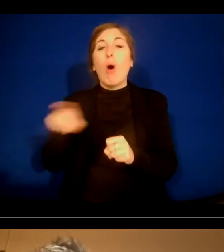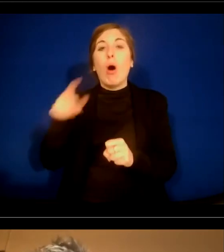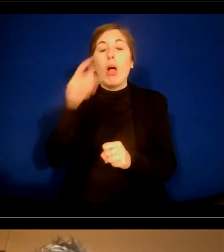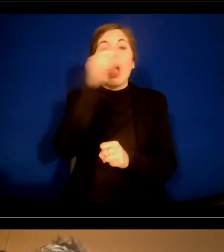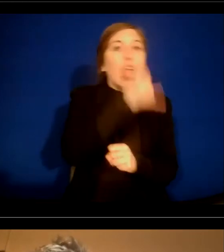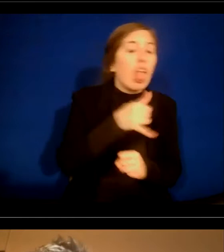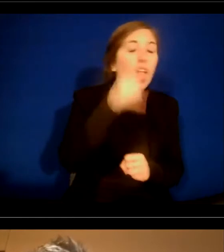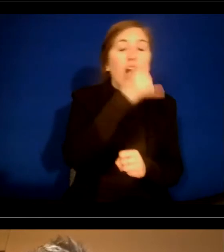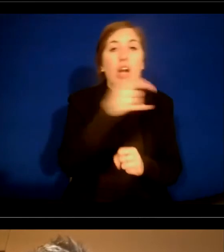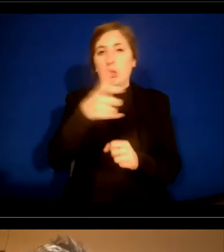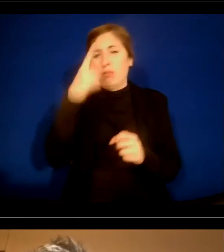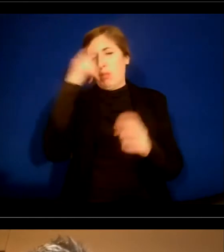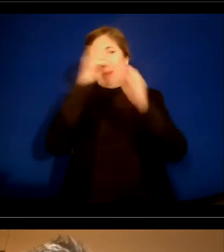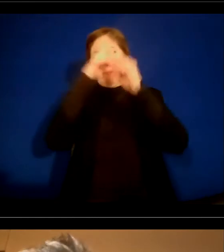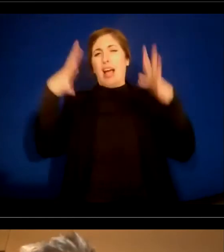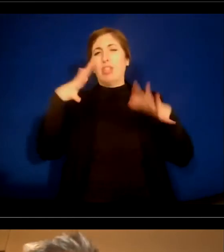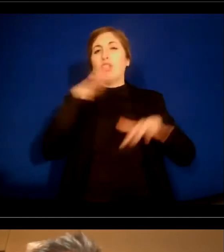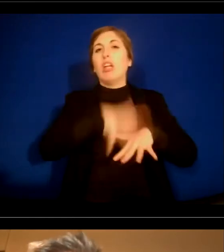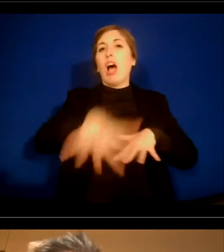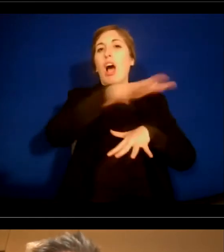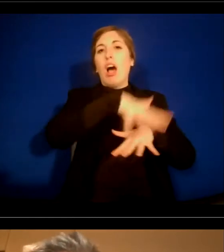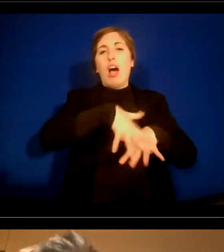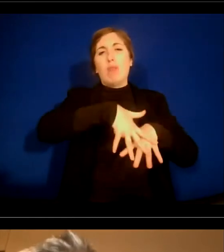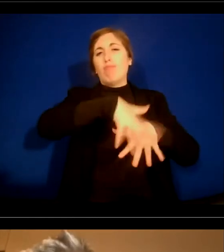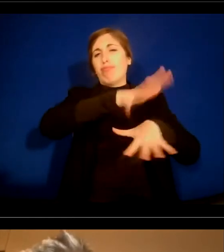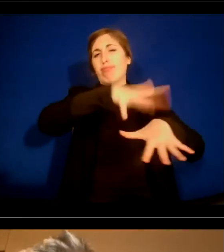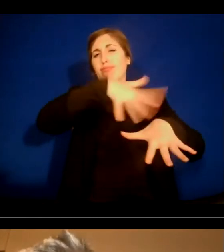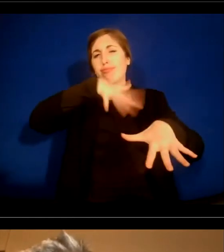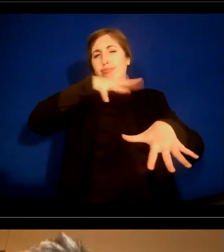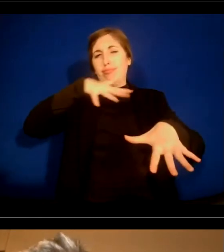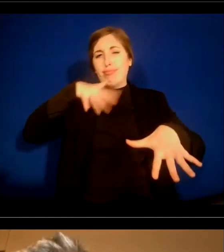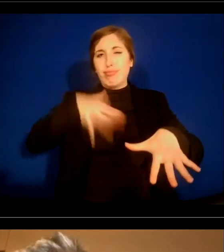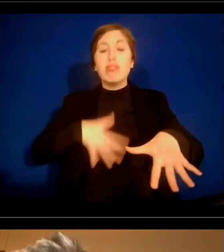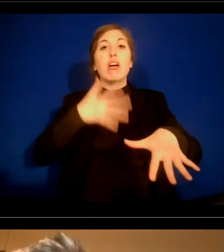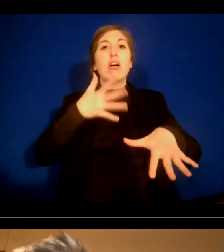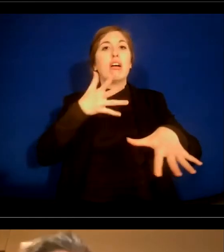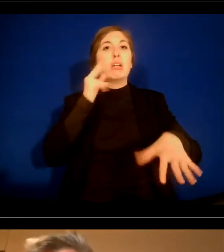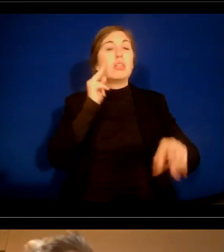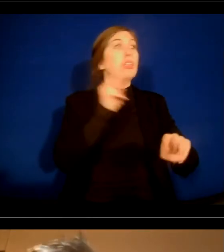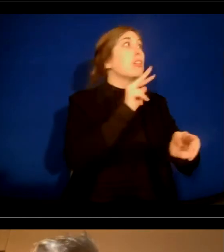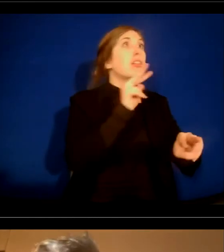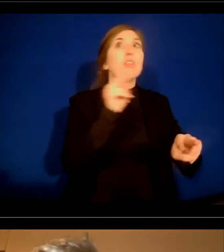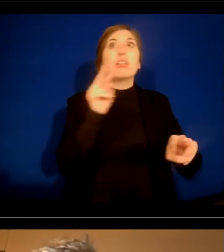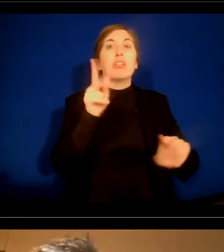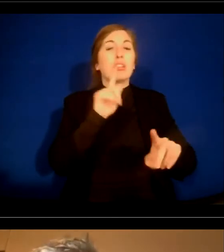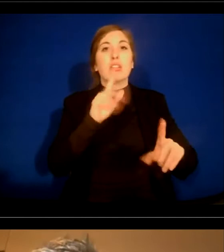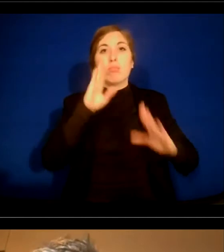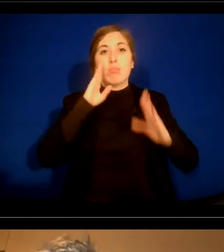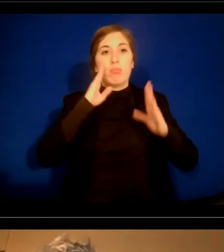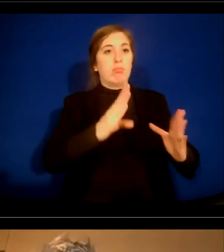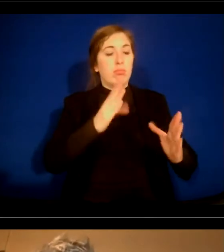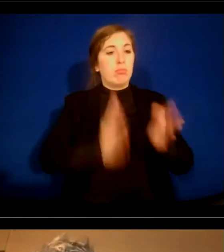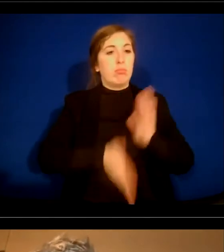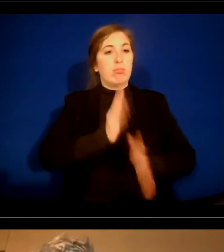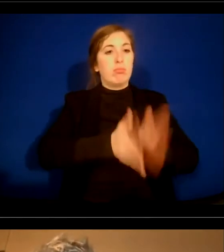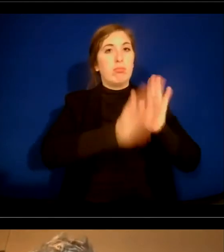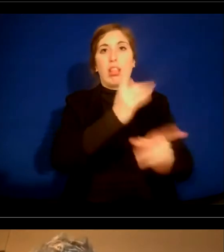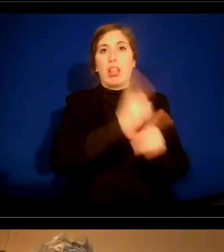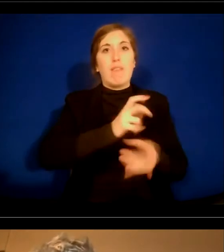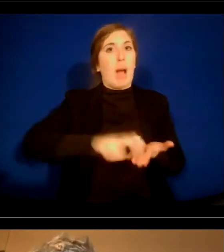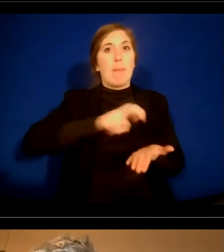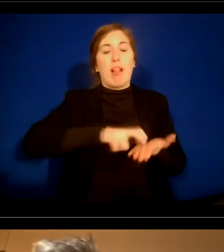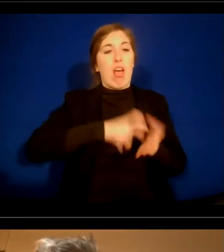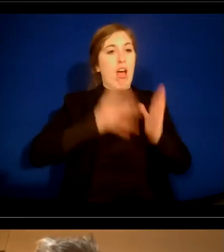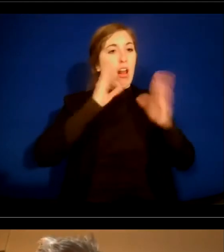molto affollato dove non necessariamente ci si guarda attorno, ma si guarda avanti perché si deve andare, si deve camminare.